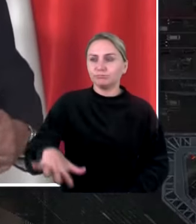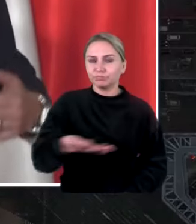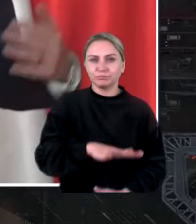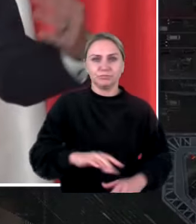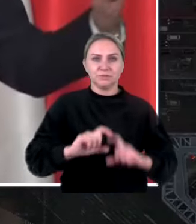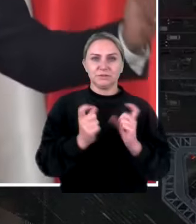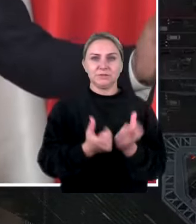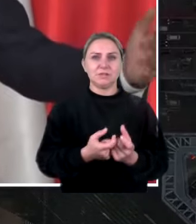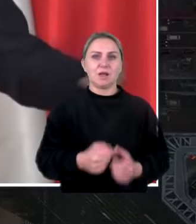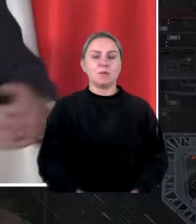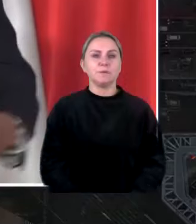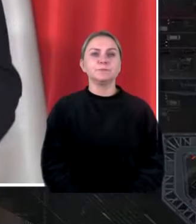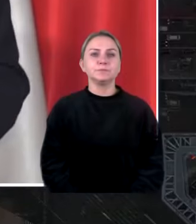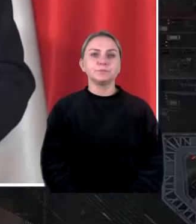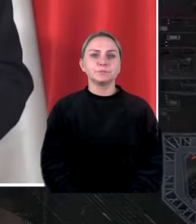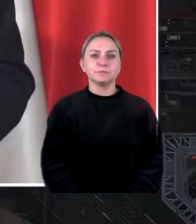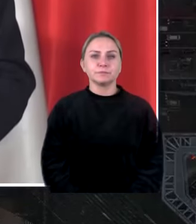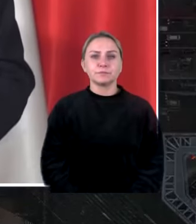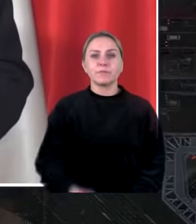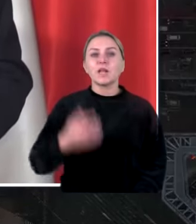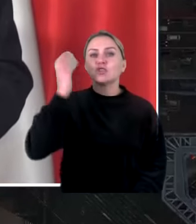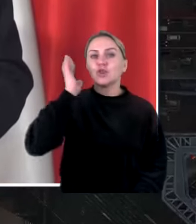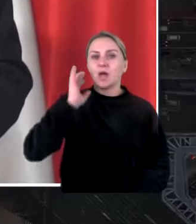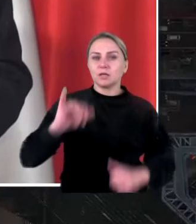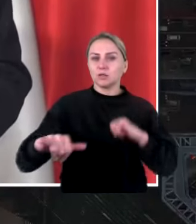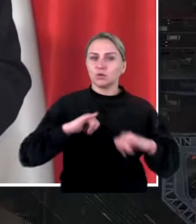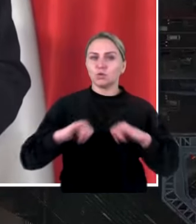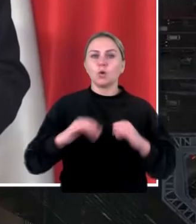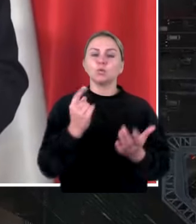rząd już zdecydował o tym, że